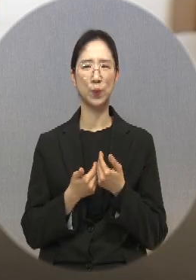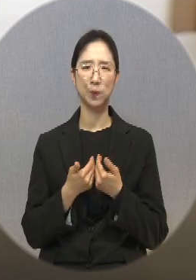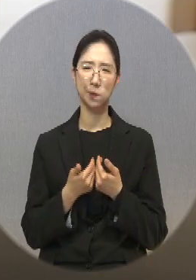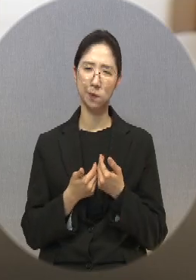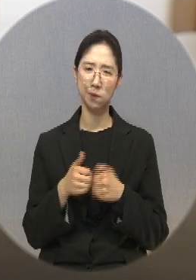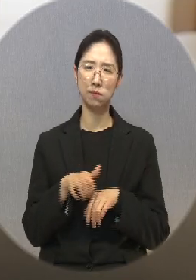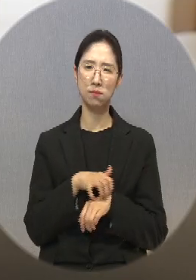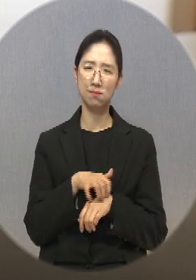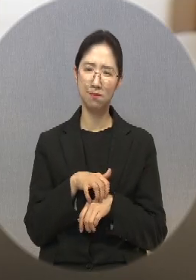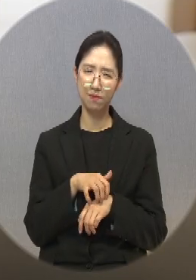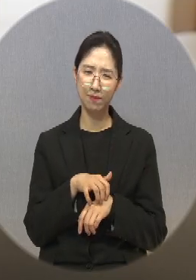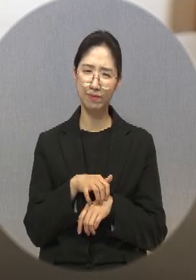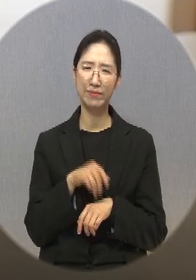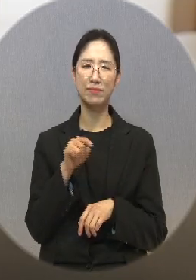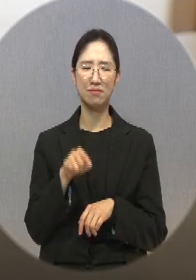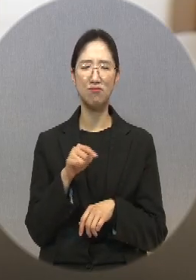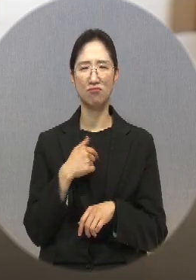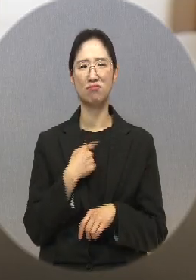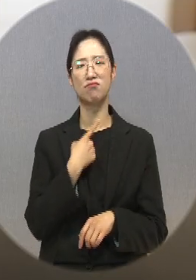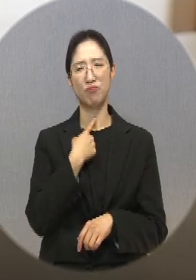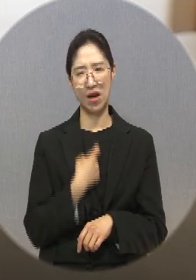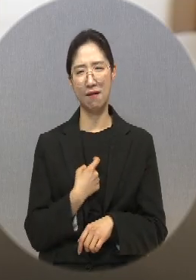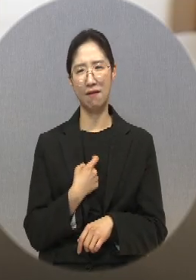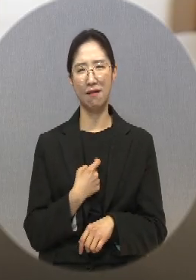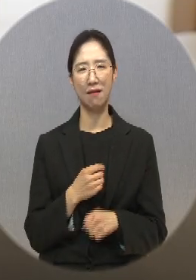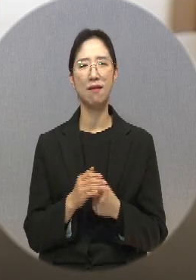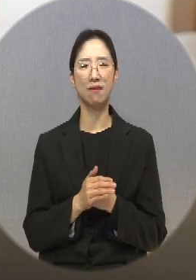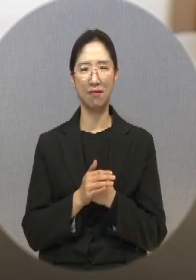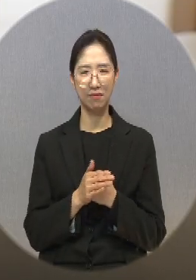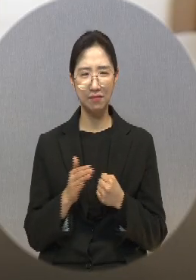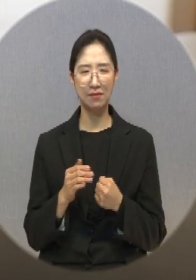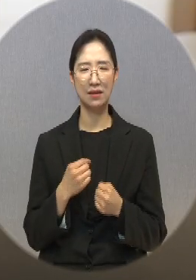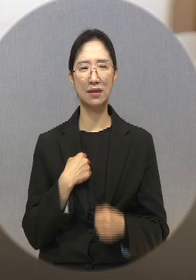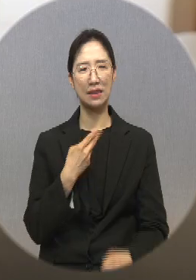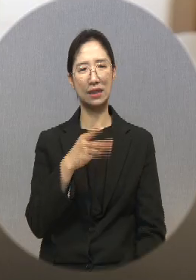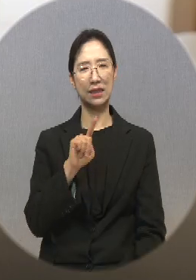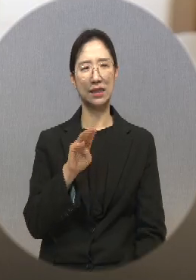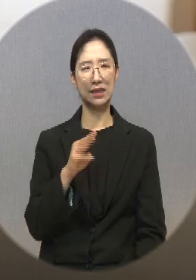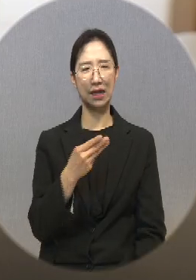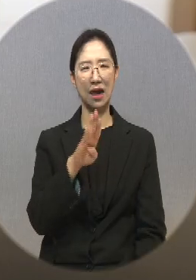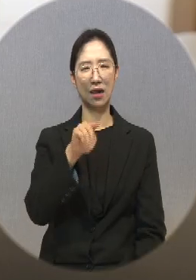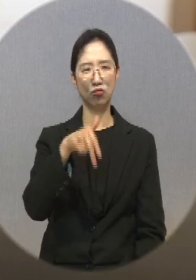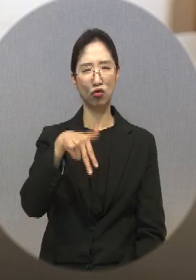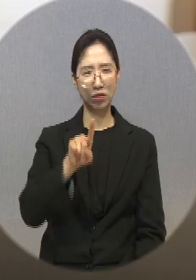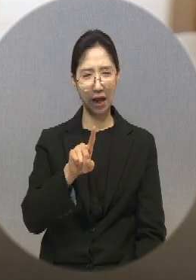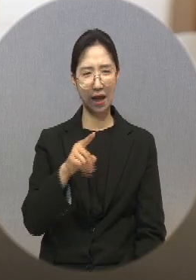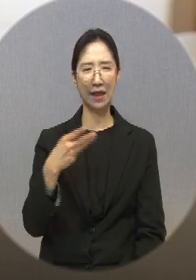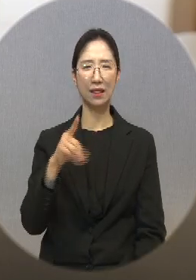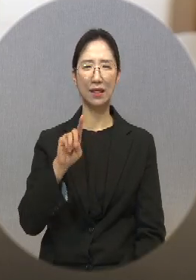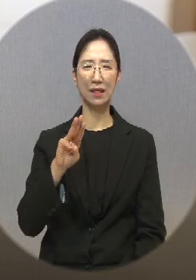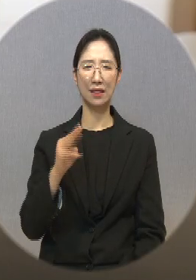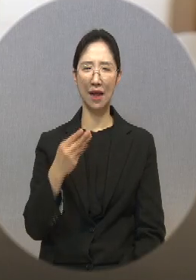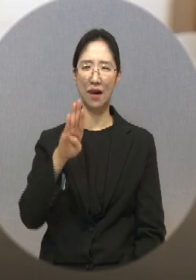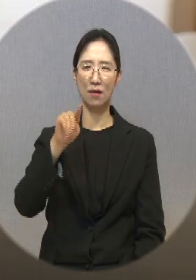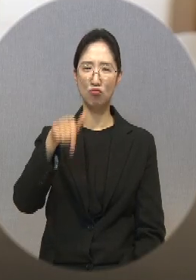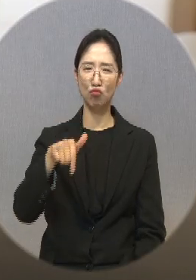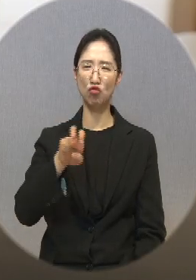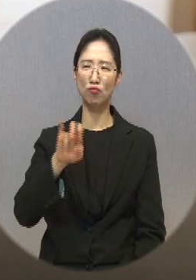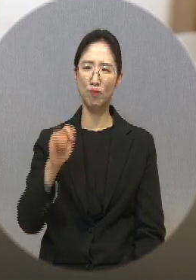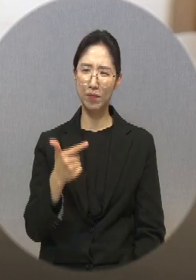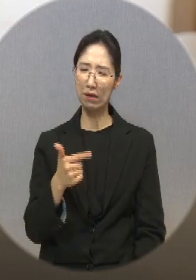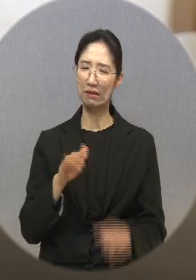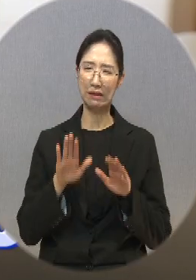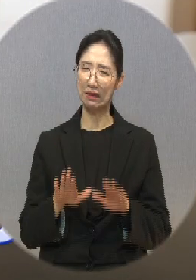불편한 것들이 저는 체험이 있어서 이 탈북자, 탈북민이라는 용어가 저는 현재까지도